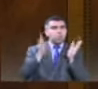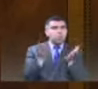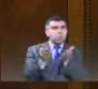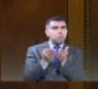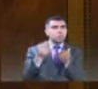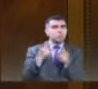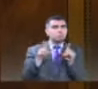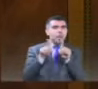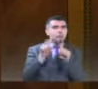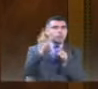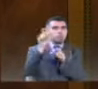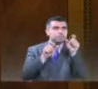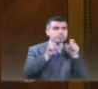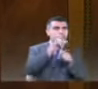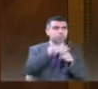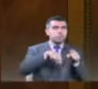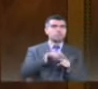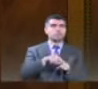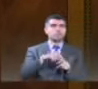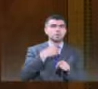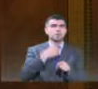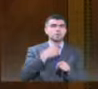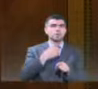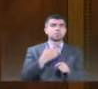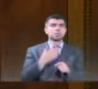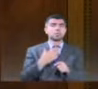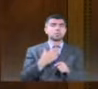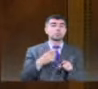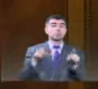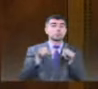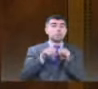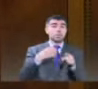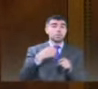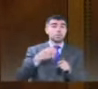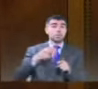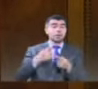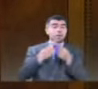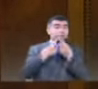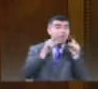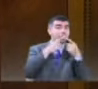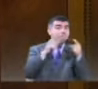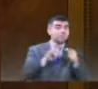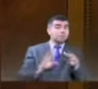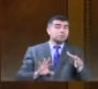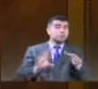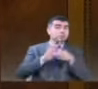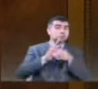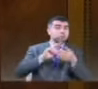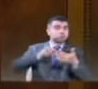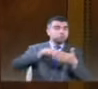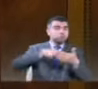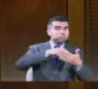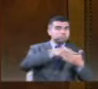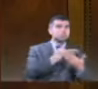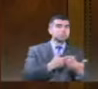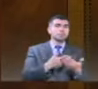لأنه كتعرفوا باللي الحمد لله في هاد الولاية هادي واحد العدد ديال الاتفاقيات ديال